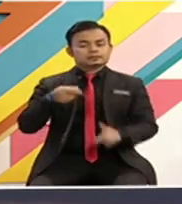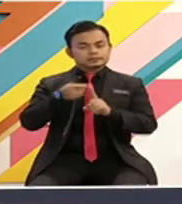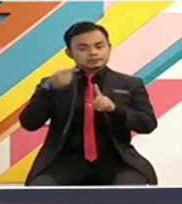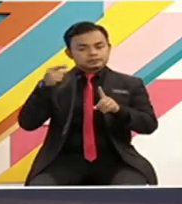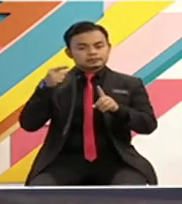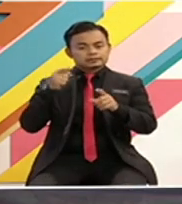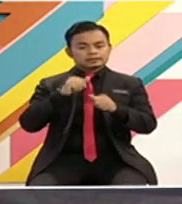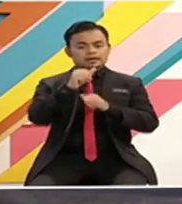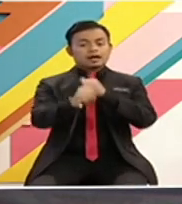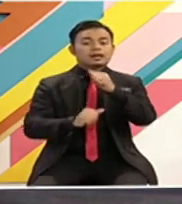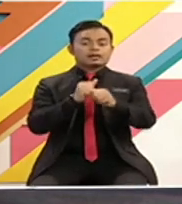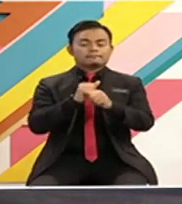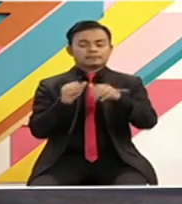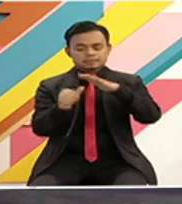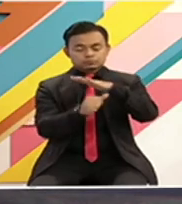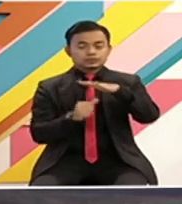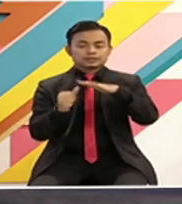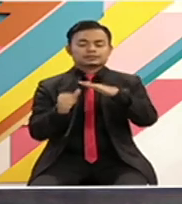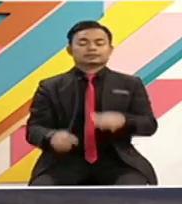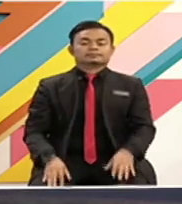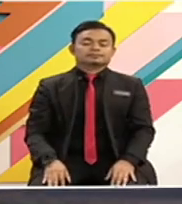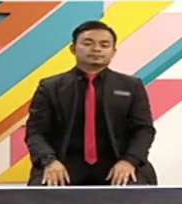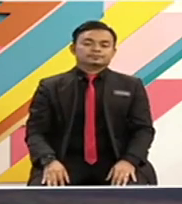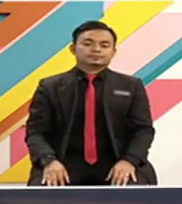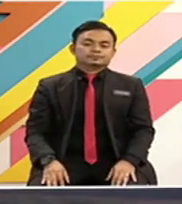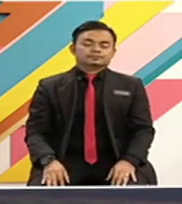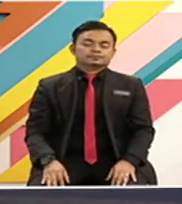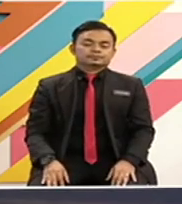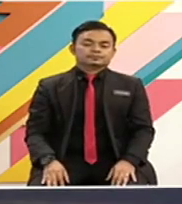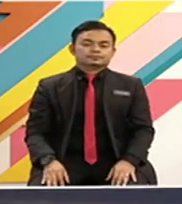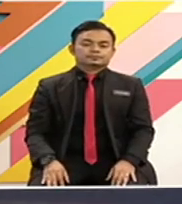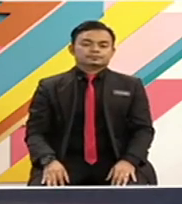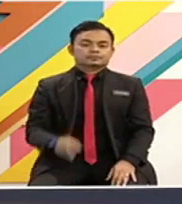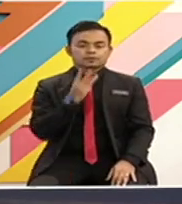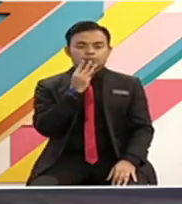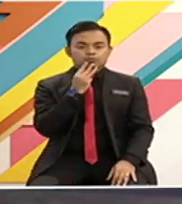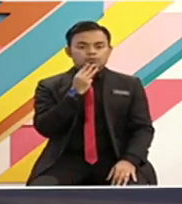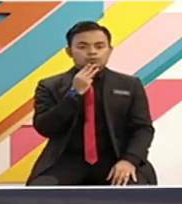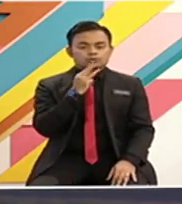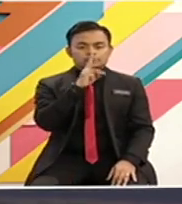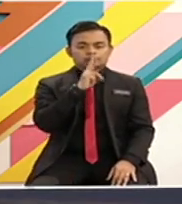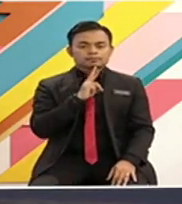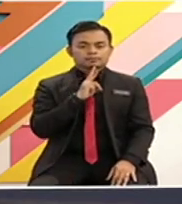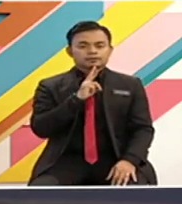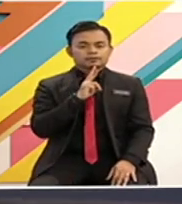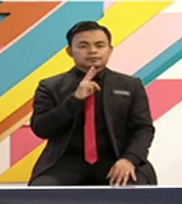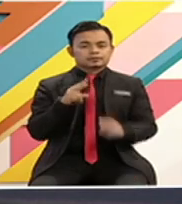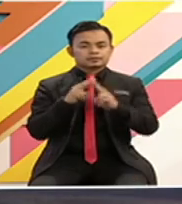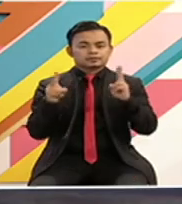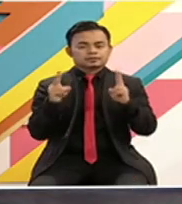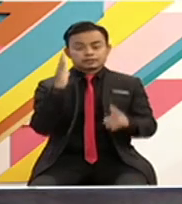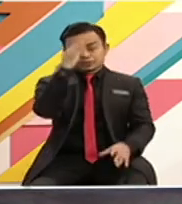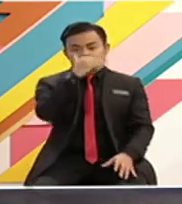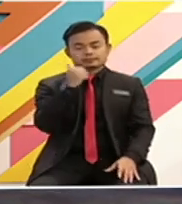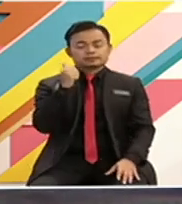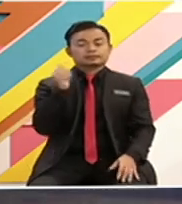yang ini bercirikan kontra dari segi warna putih warna merah lebih menyerah bunga itu nampak cantik